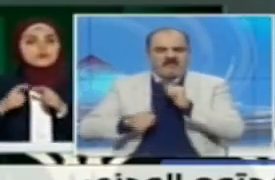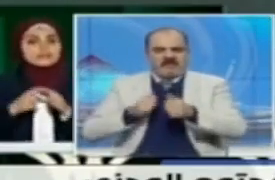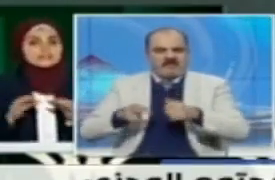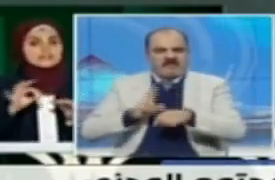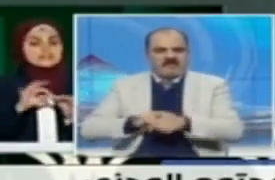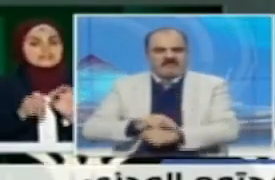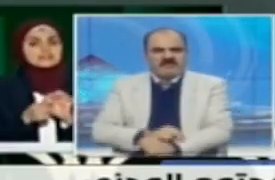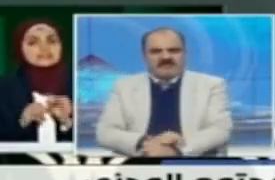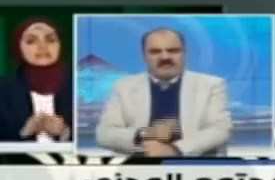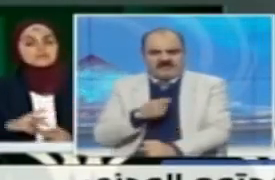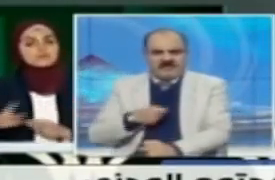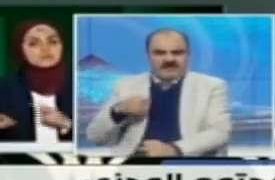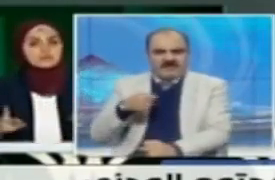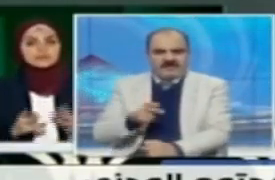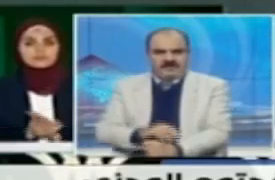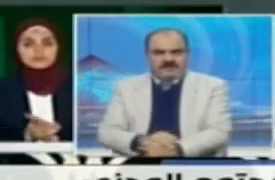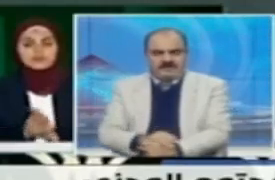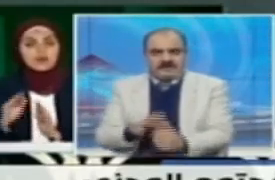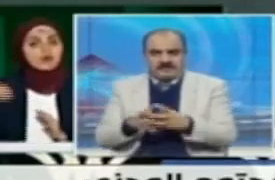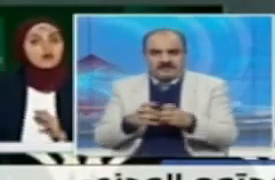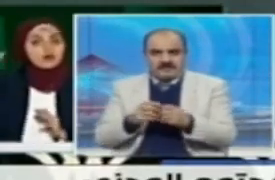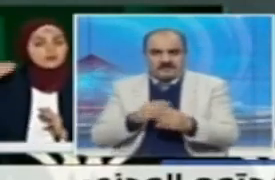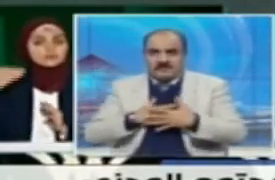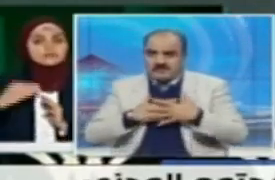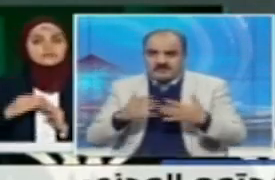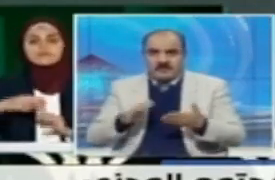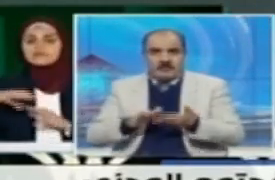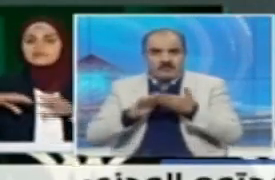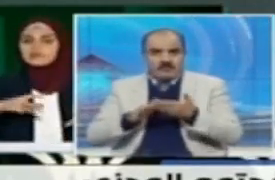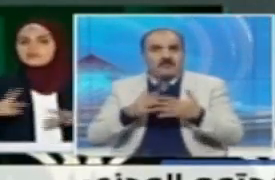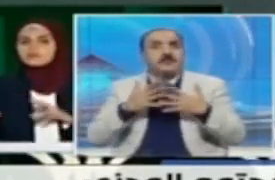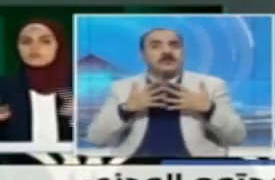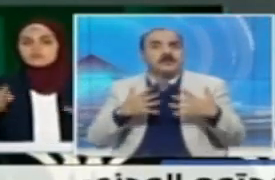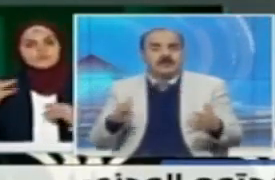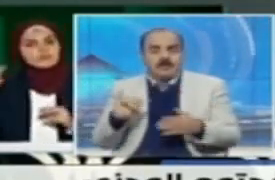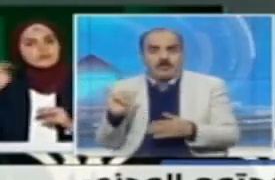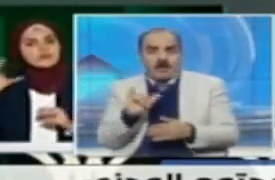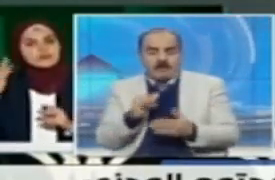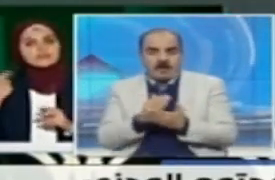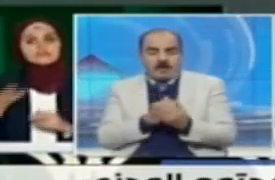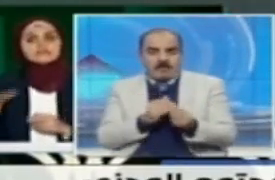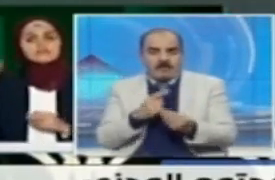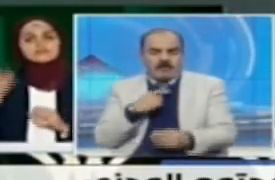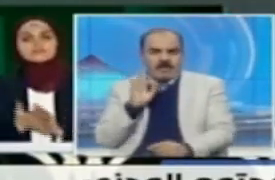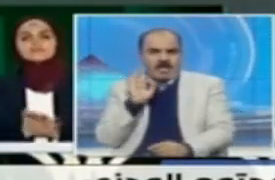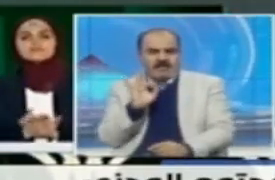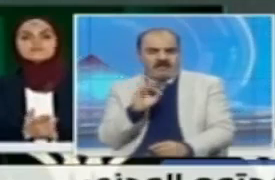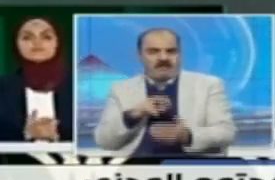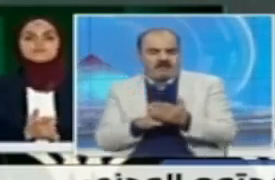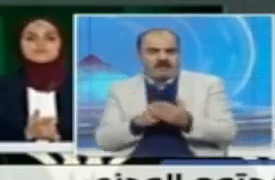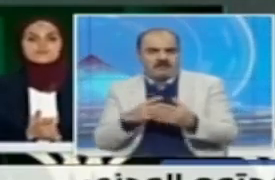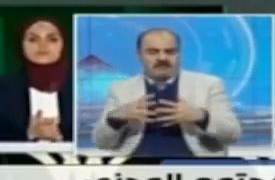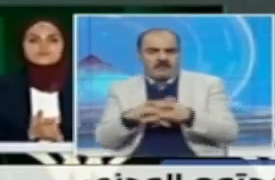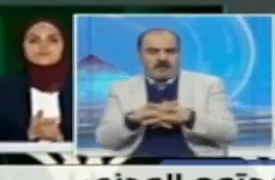المدني، فضلا عن عدد من الكيانات الخدمية، ولعل من أهمها ما استهدفته تحقيق